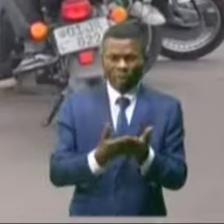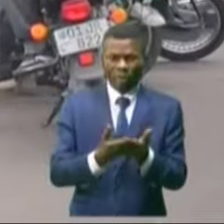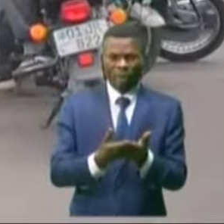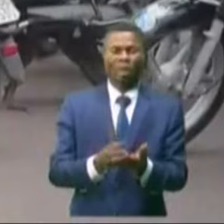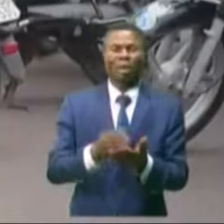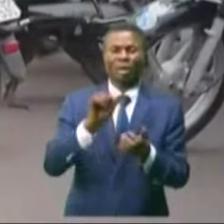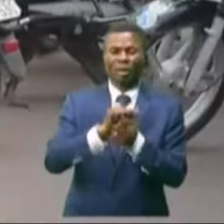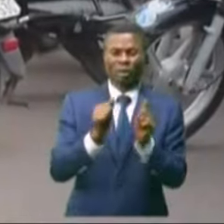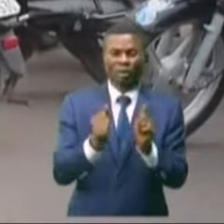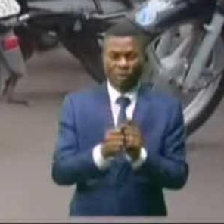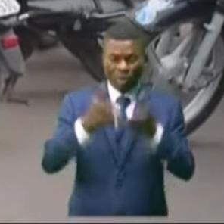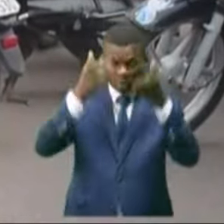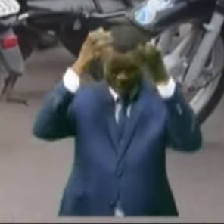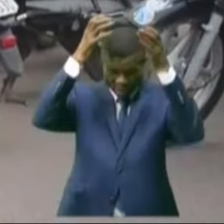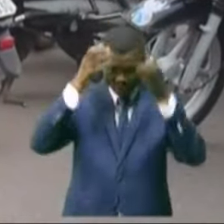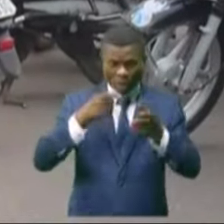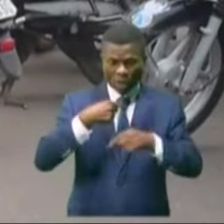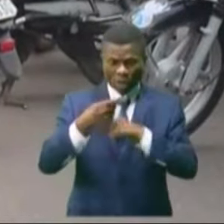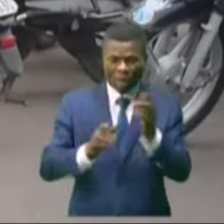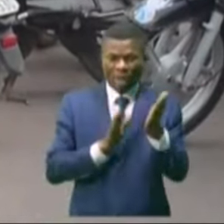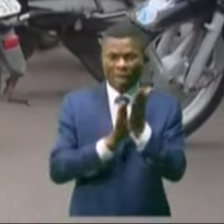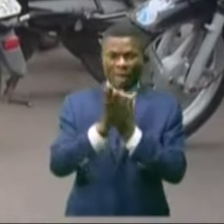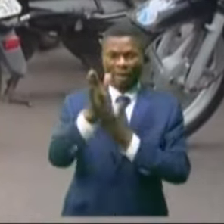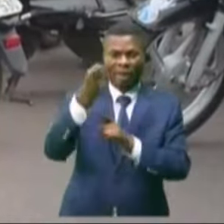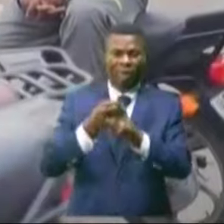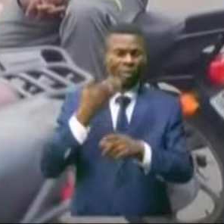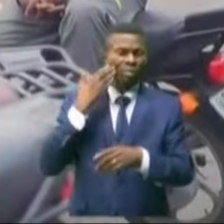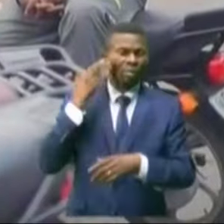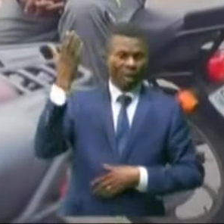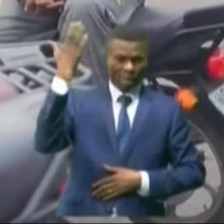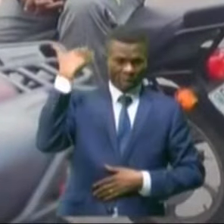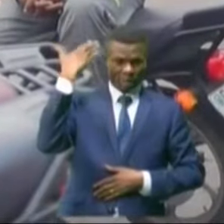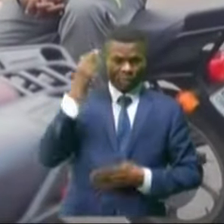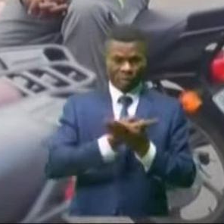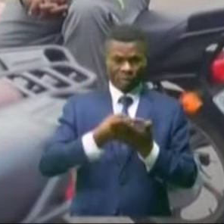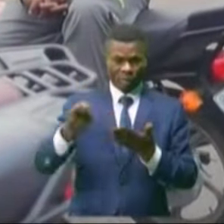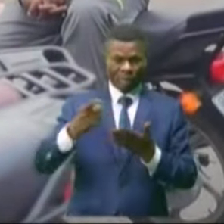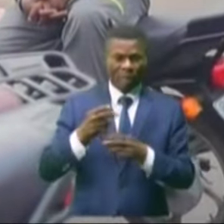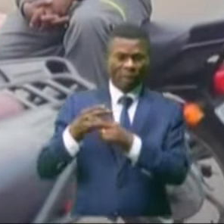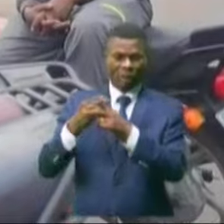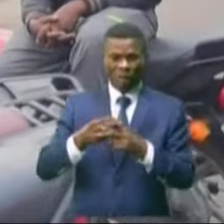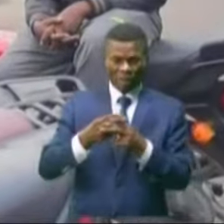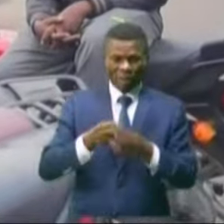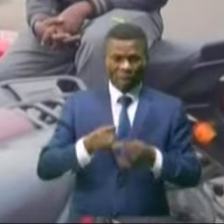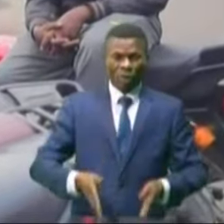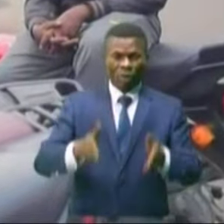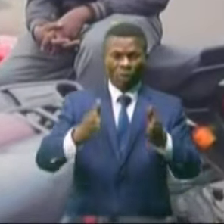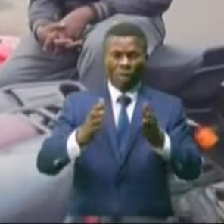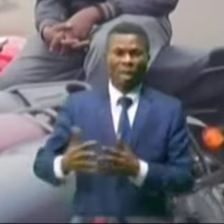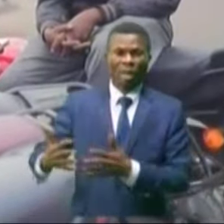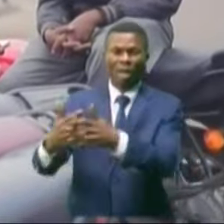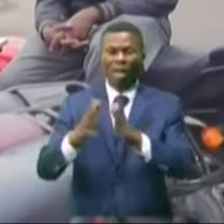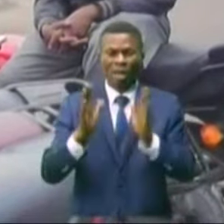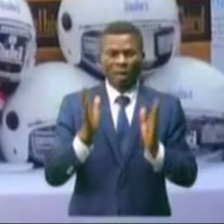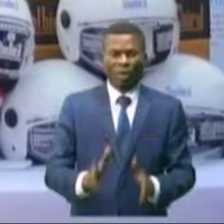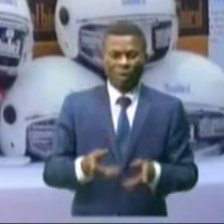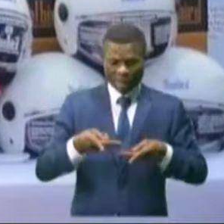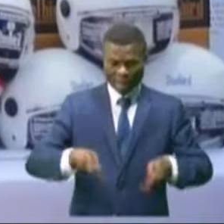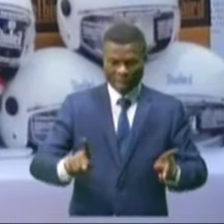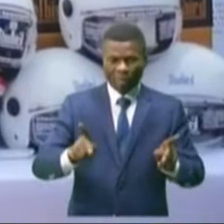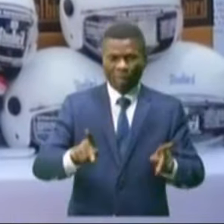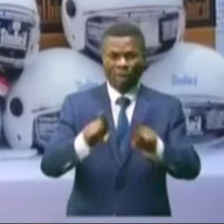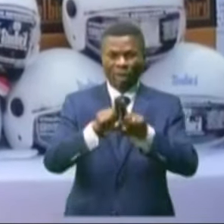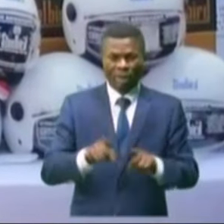vie » qui a vu le jour depuis le 15 mai de l'année dernière. La semaine de la sécurité routière des Nations Unies a occasionné aussi